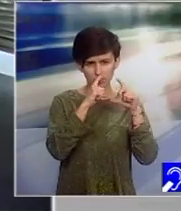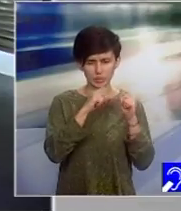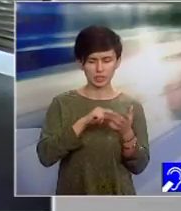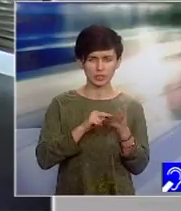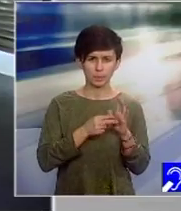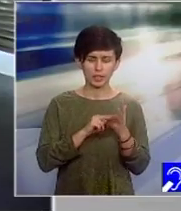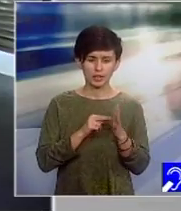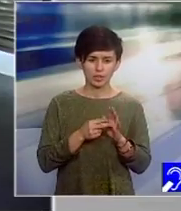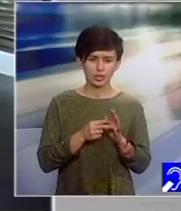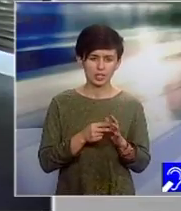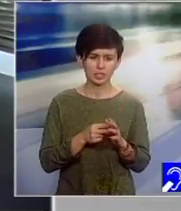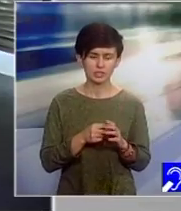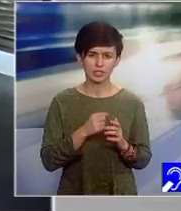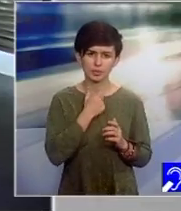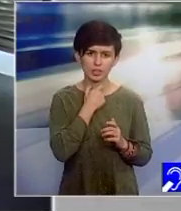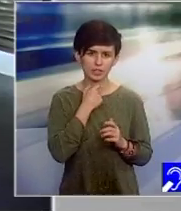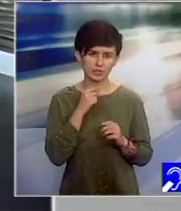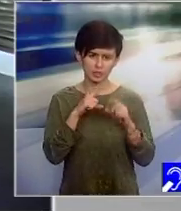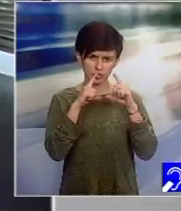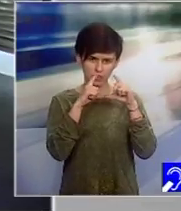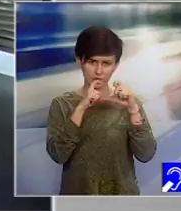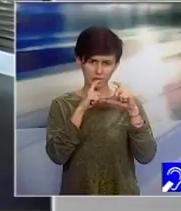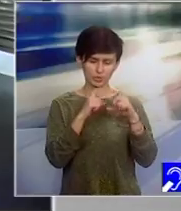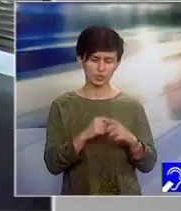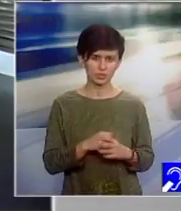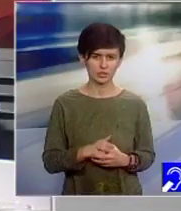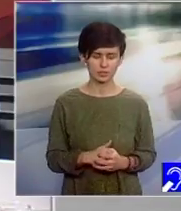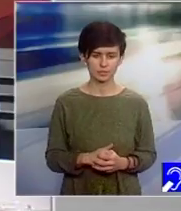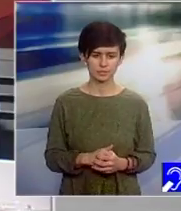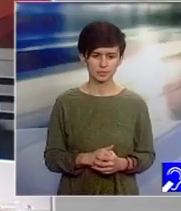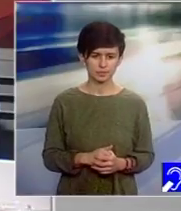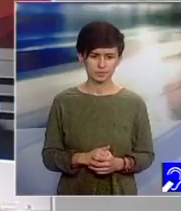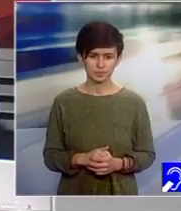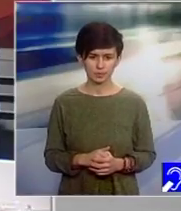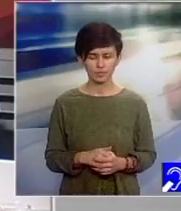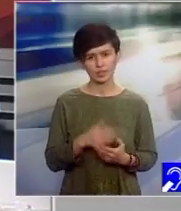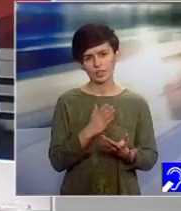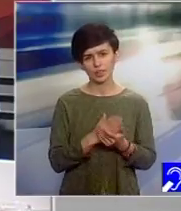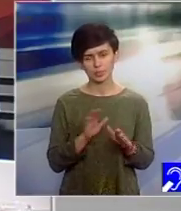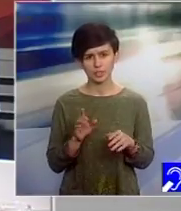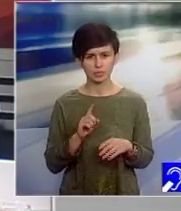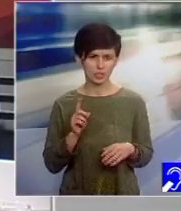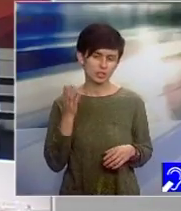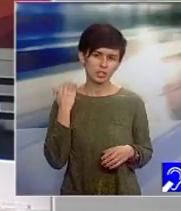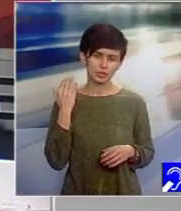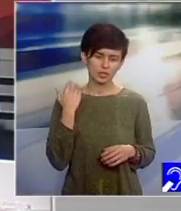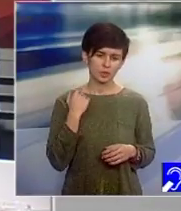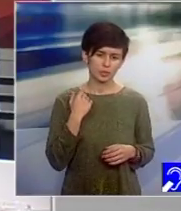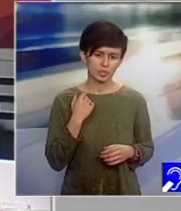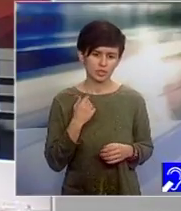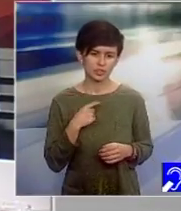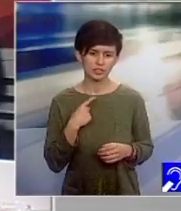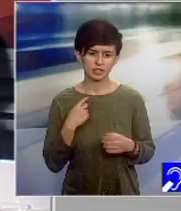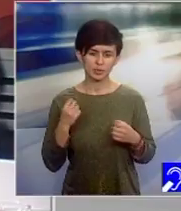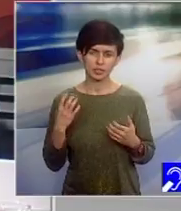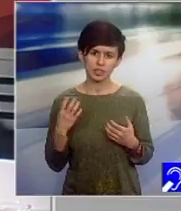Photo Voice, cum au spus colegii noștri. Și l-am terminat de curând, și suntem foarte bucuroși că au venit rezultatele